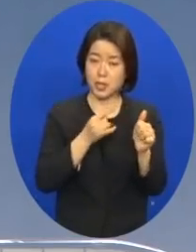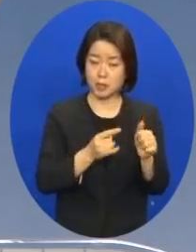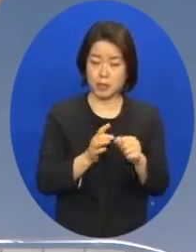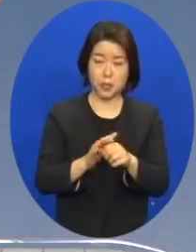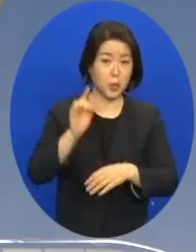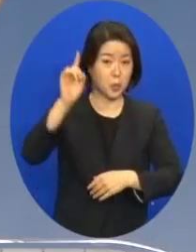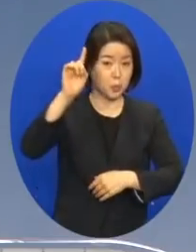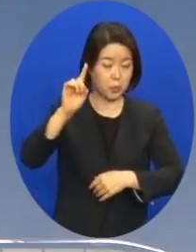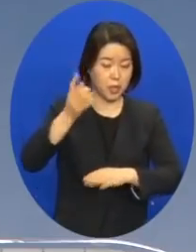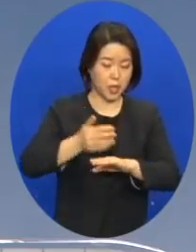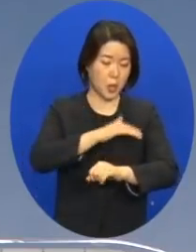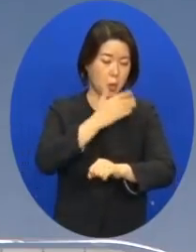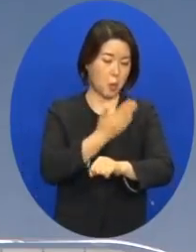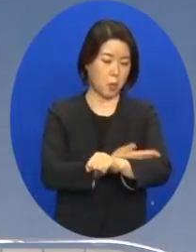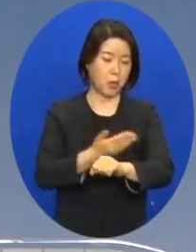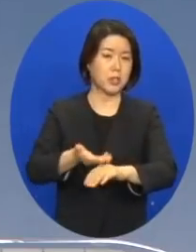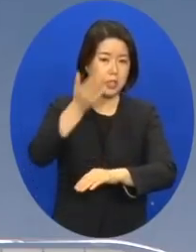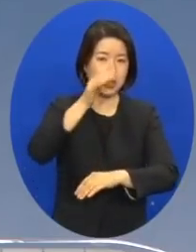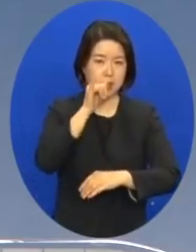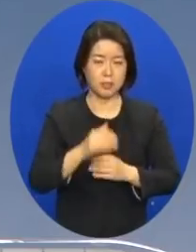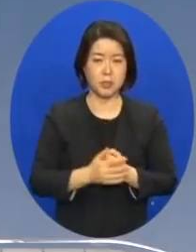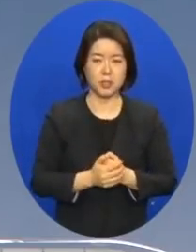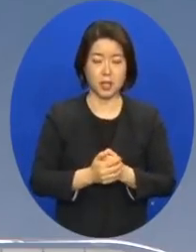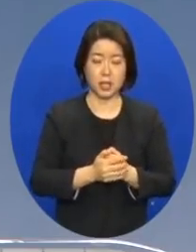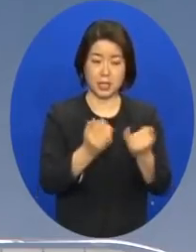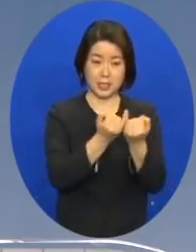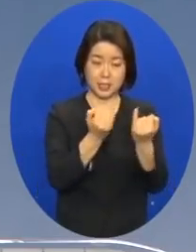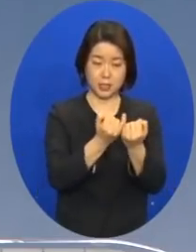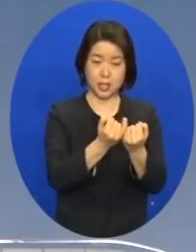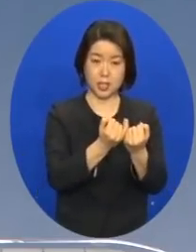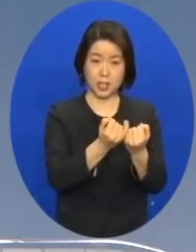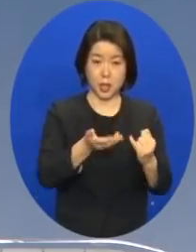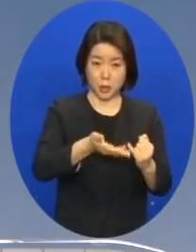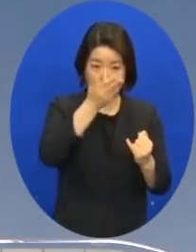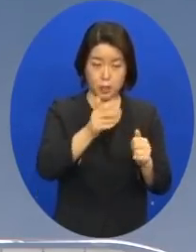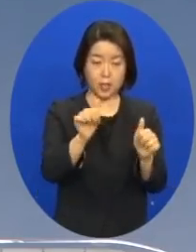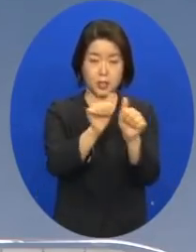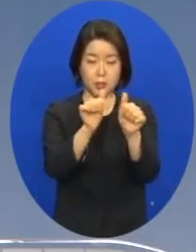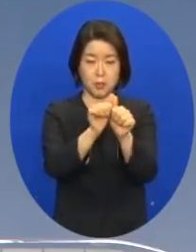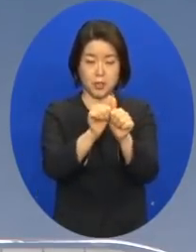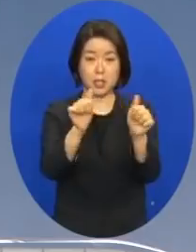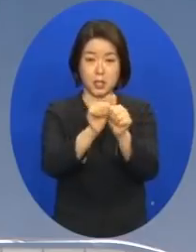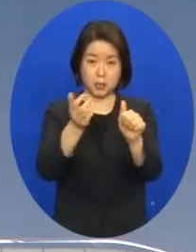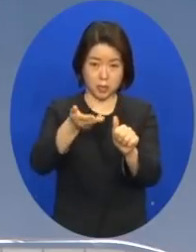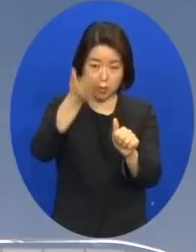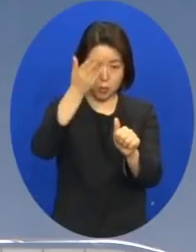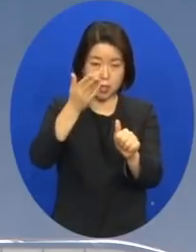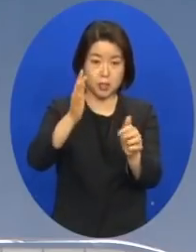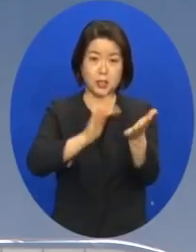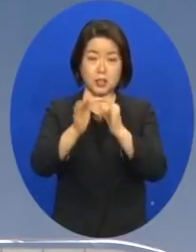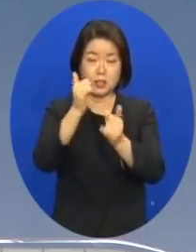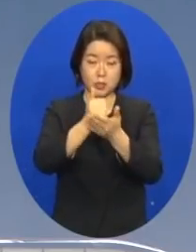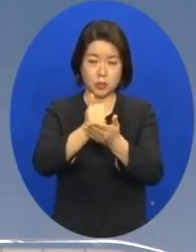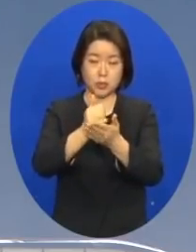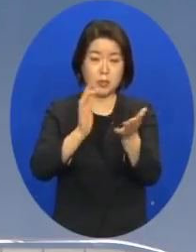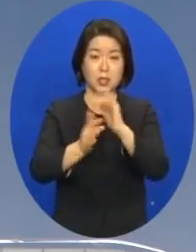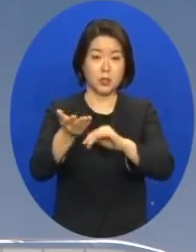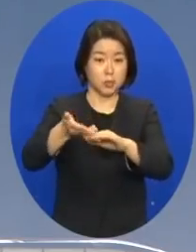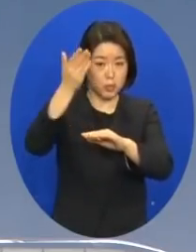권위가 있다는 겁니다. 여자에게는 남자가, 남자에게는 그리스도가, 그리스도에게는 하나님이 계시다.